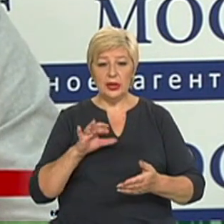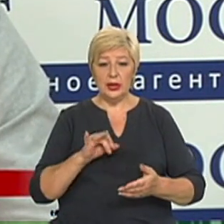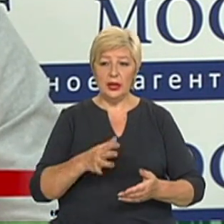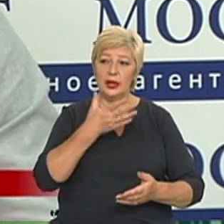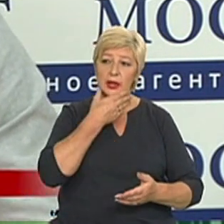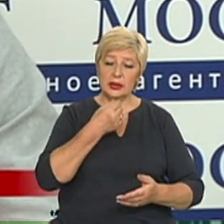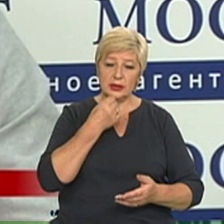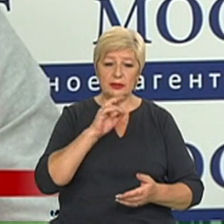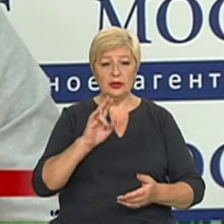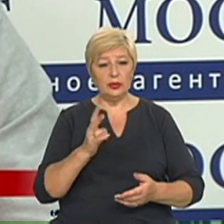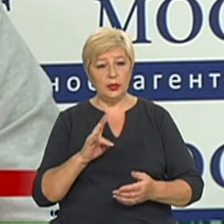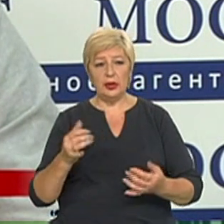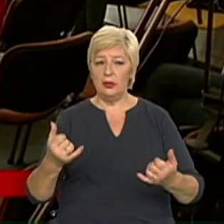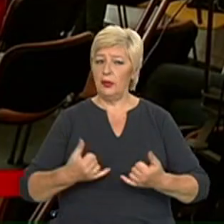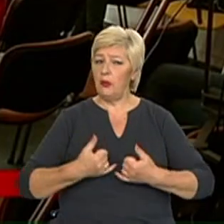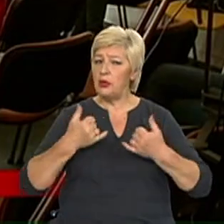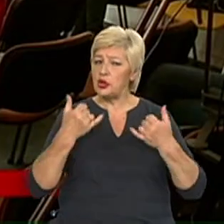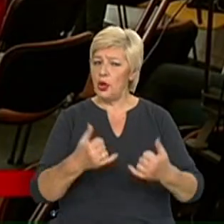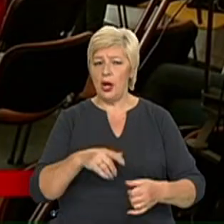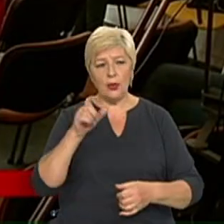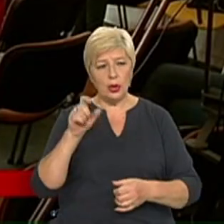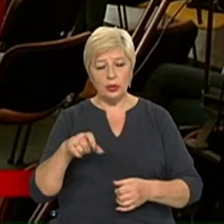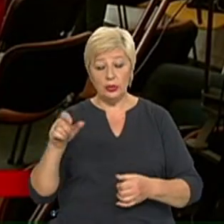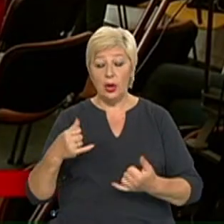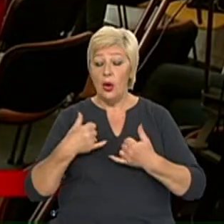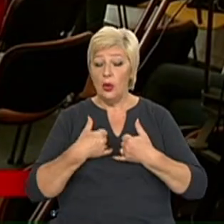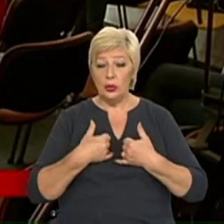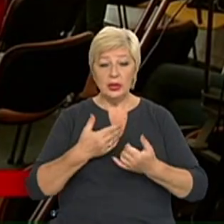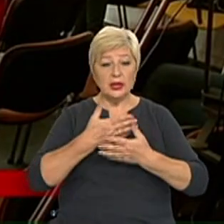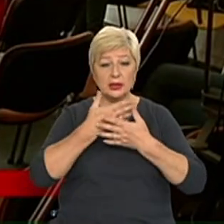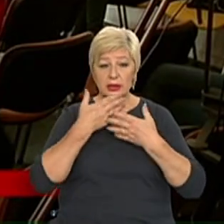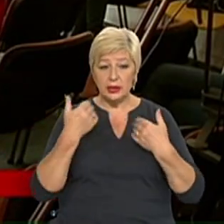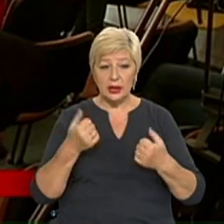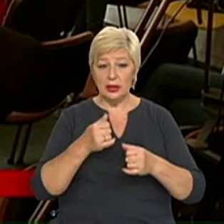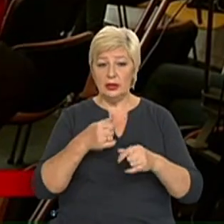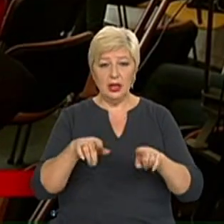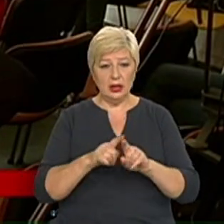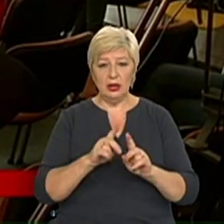красивых номеров, и там и уважаемых людей. У нас нету тех, кого мы не можем трогать.